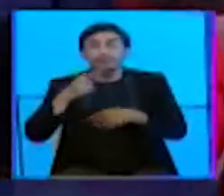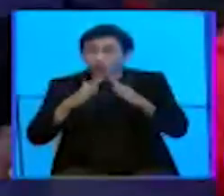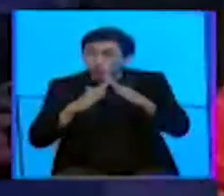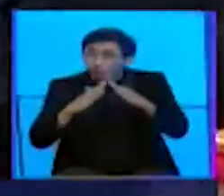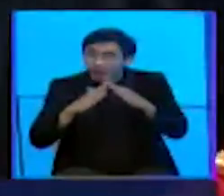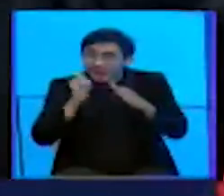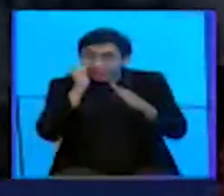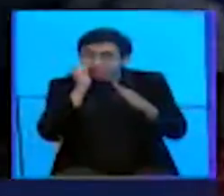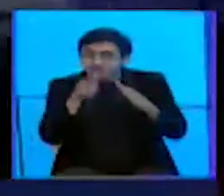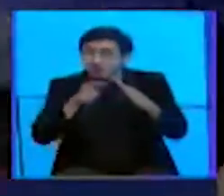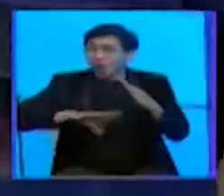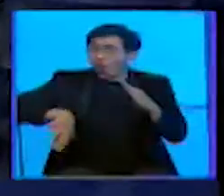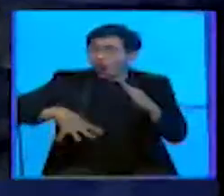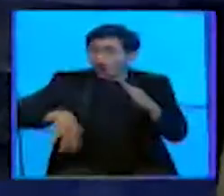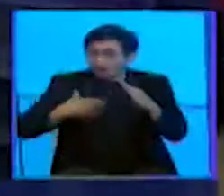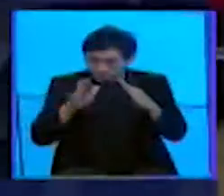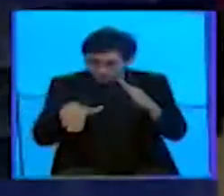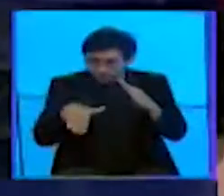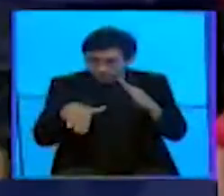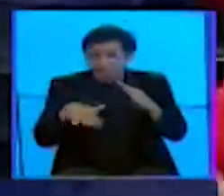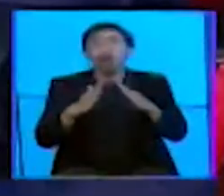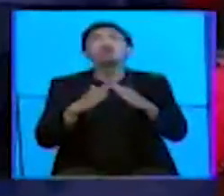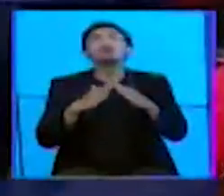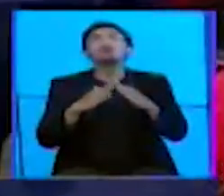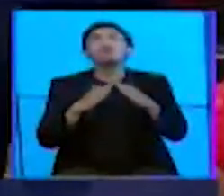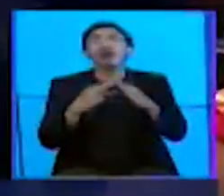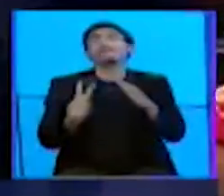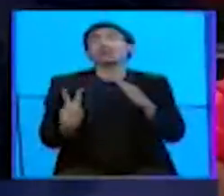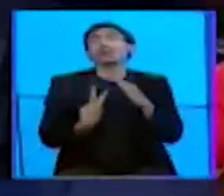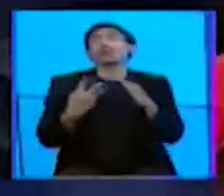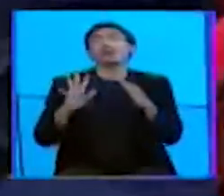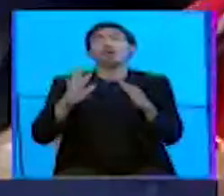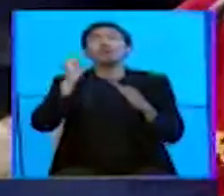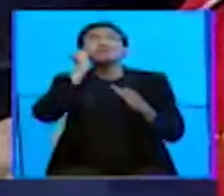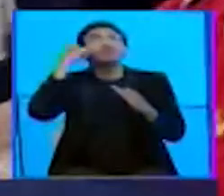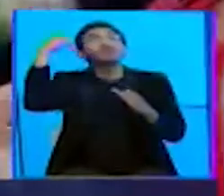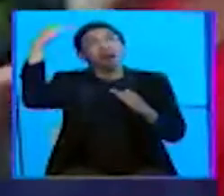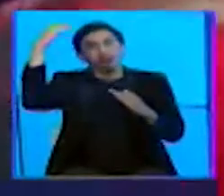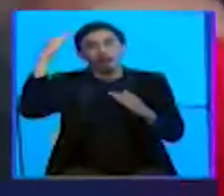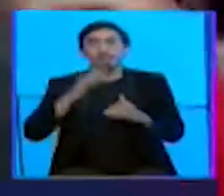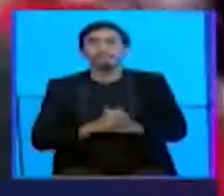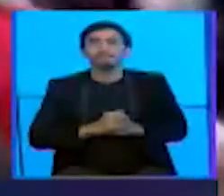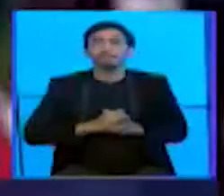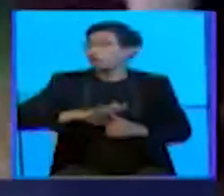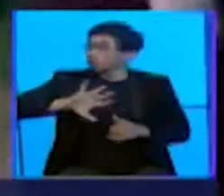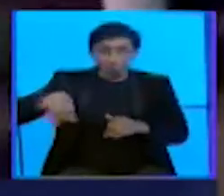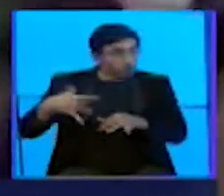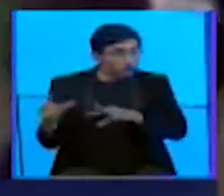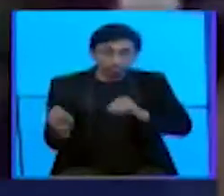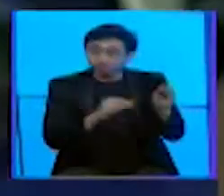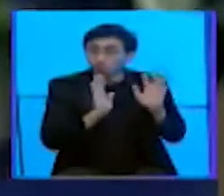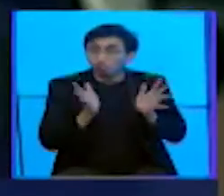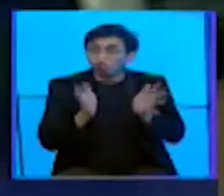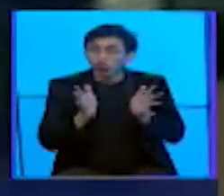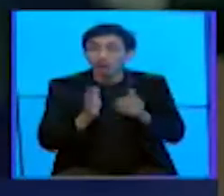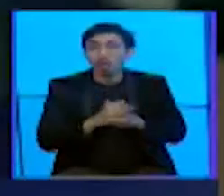ada keluarga yang tinggal di sana? Oh, kalau di rumah saya sendiri, saya cuma bertiga sama ibu sama kakak doang. Berarti semuanya sudah ya Bu ya? Berarti ini sudah